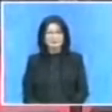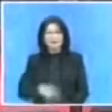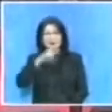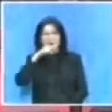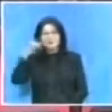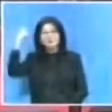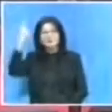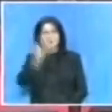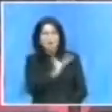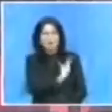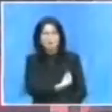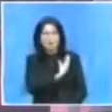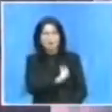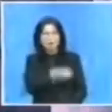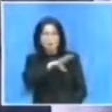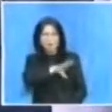Bismillahirrahmanirrahim.